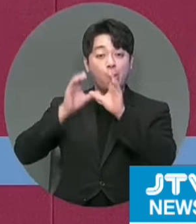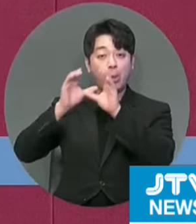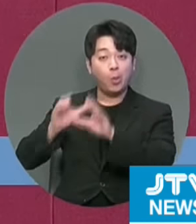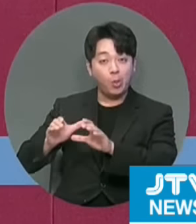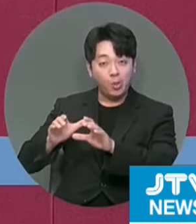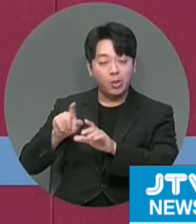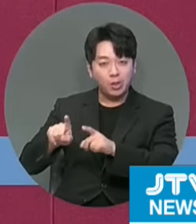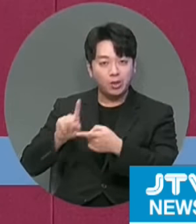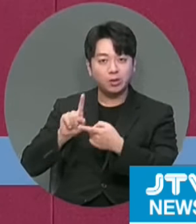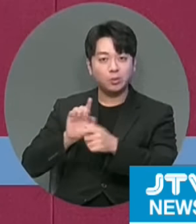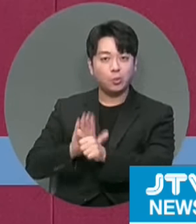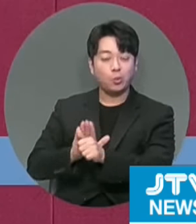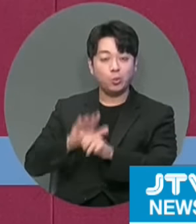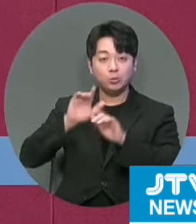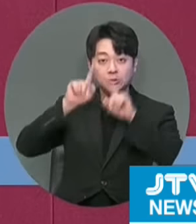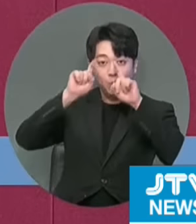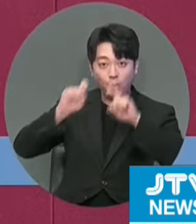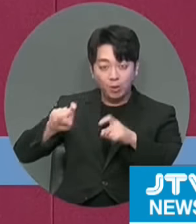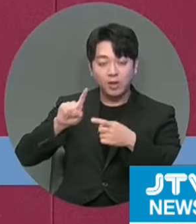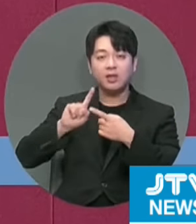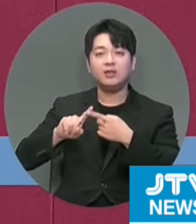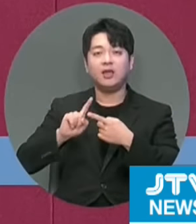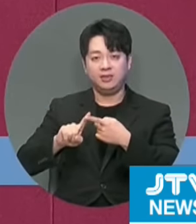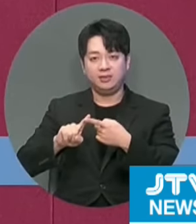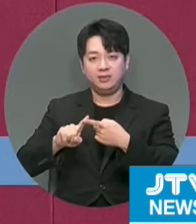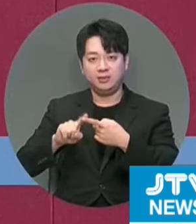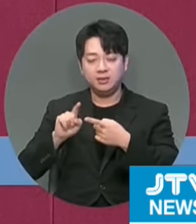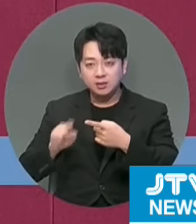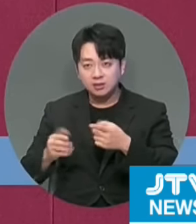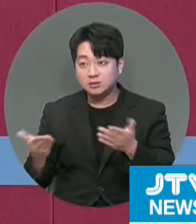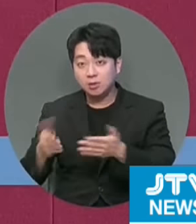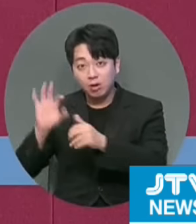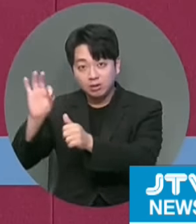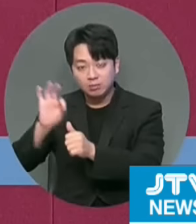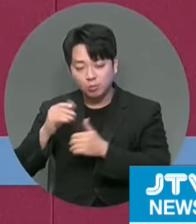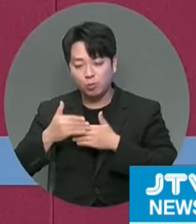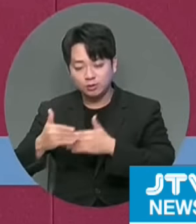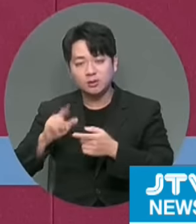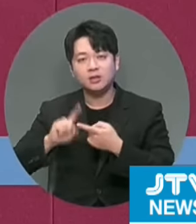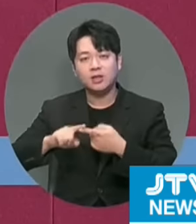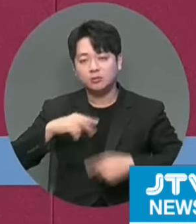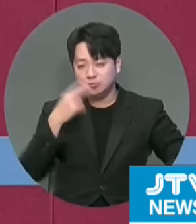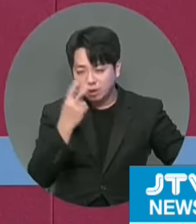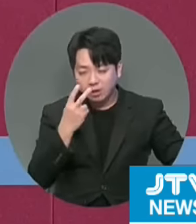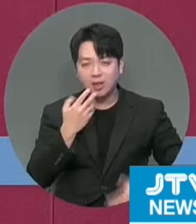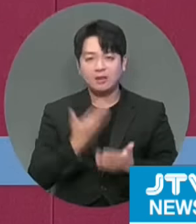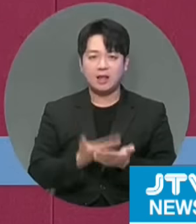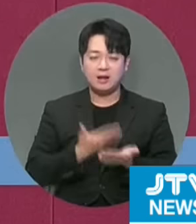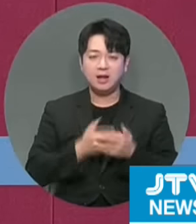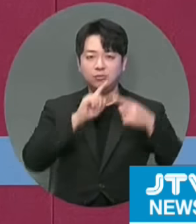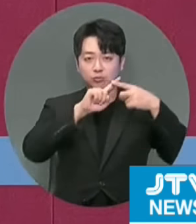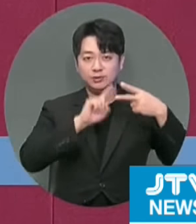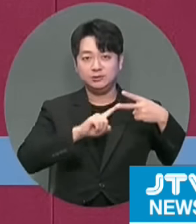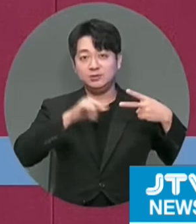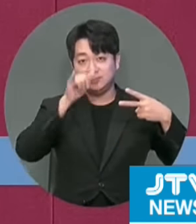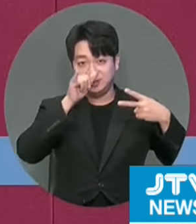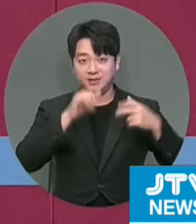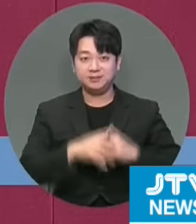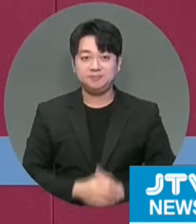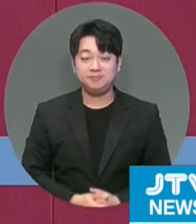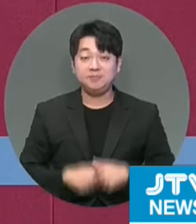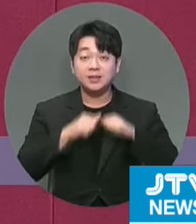방송통신심의위원회의 선거방송심의위원 선임 과정에 대한 감사를 요구하는 내용입니다. 보다 자세한